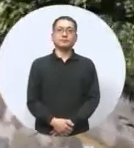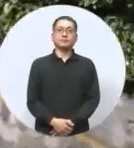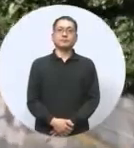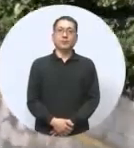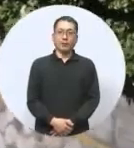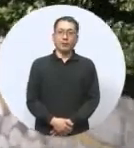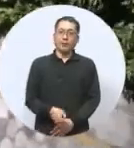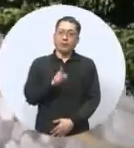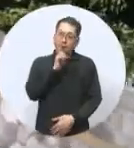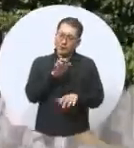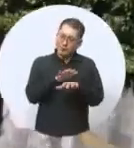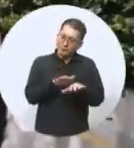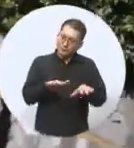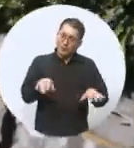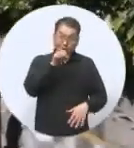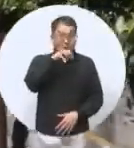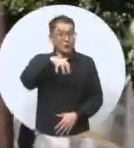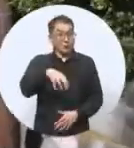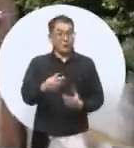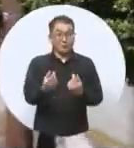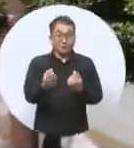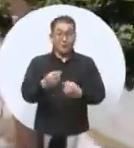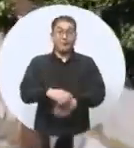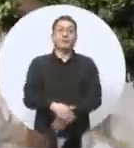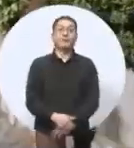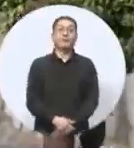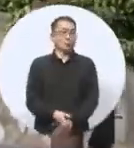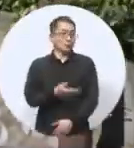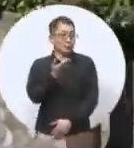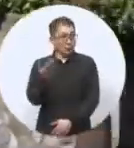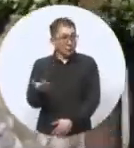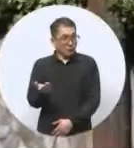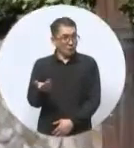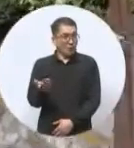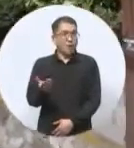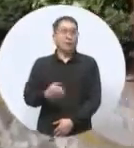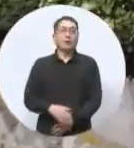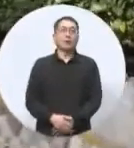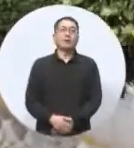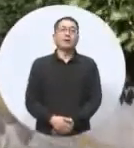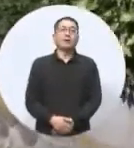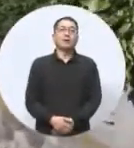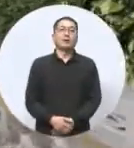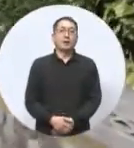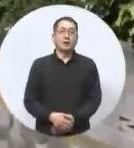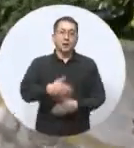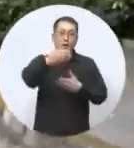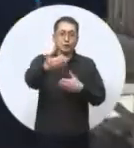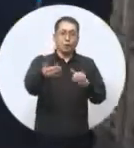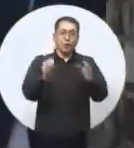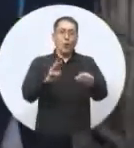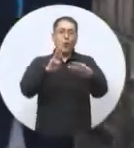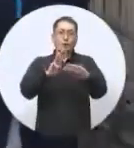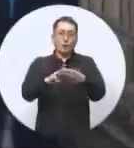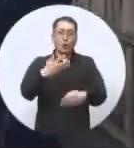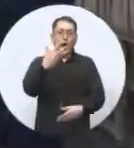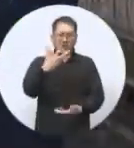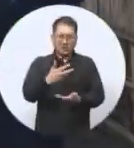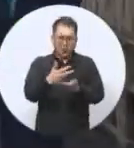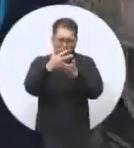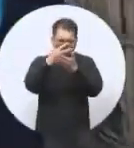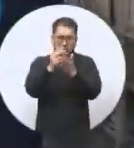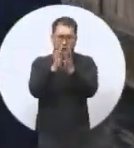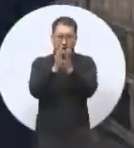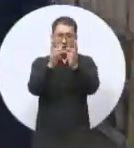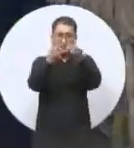あ、静かでいいですね。じゃあ続いてはどちらに、はい、 これからですね、あの室田の八王子神社へ行きたいと思います